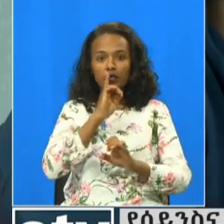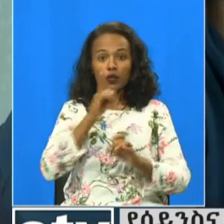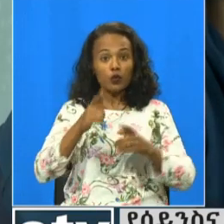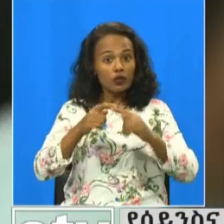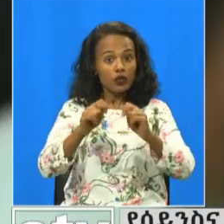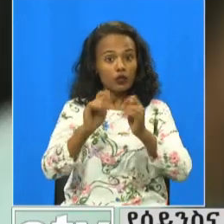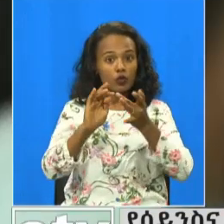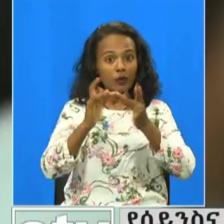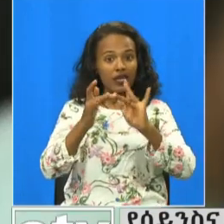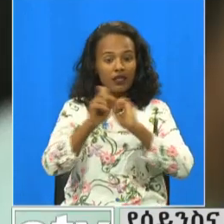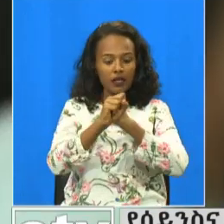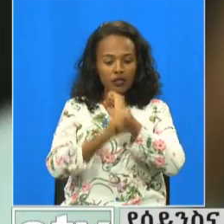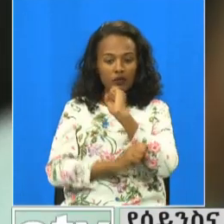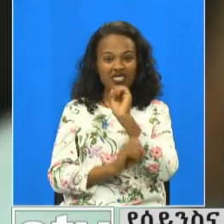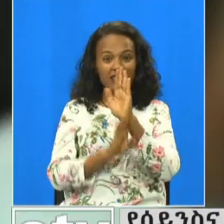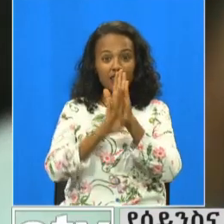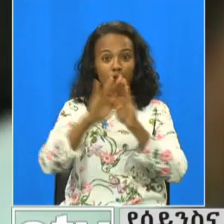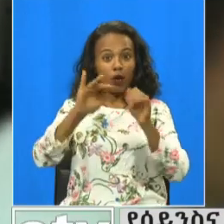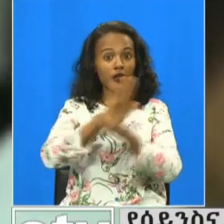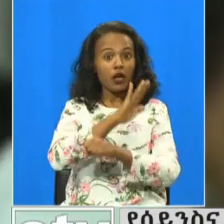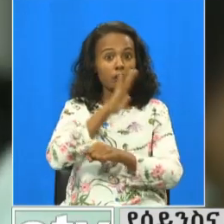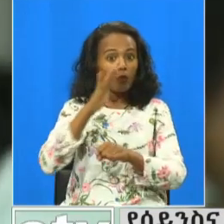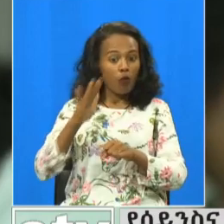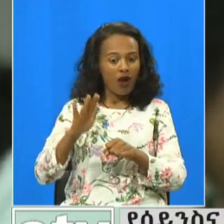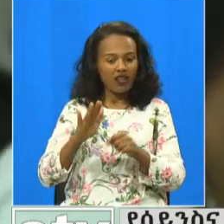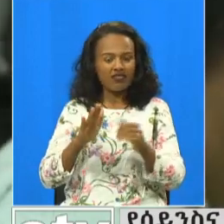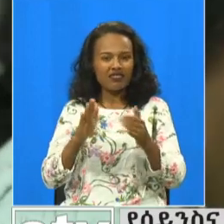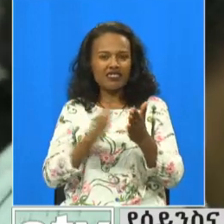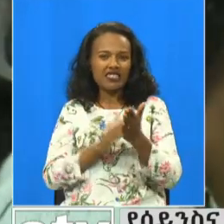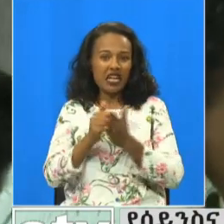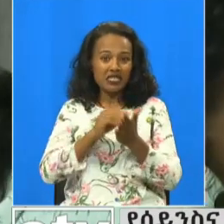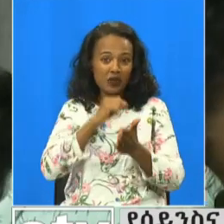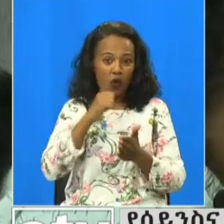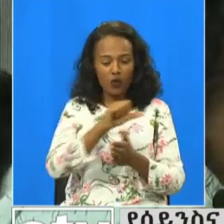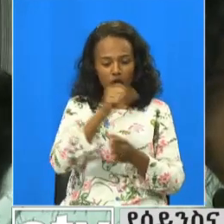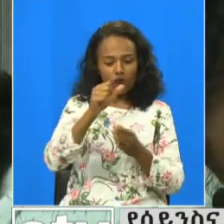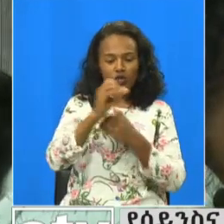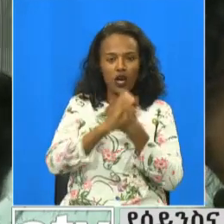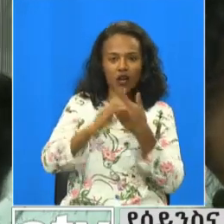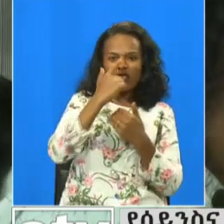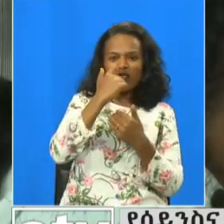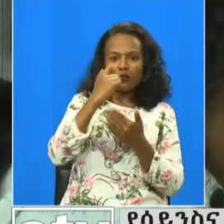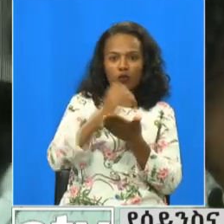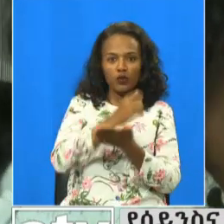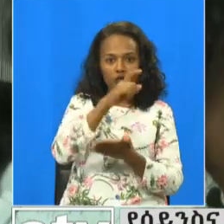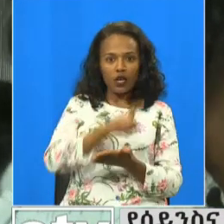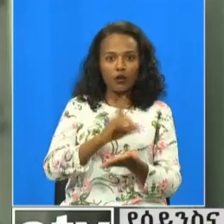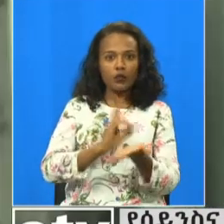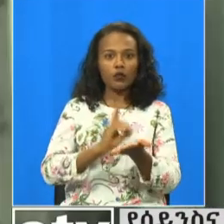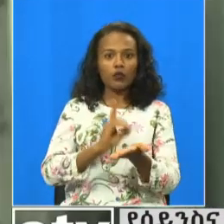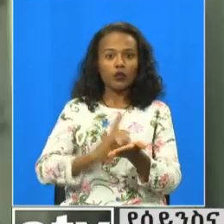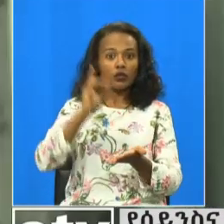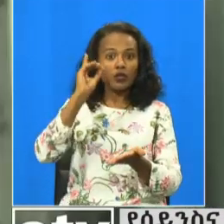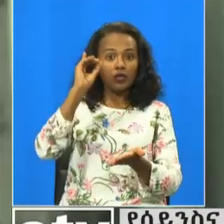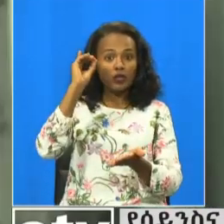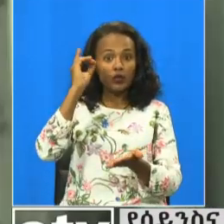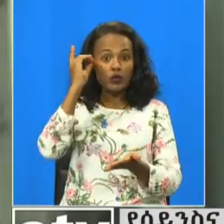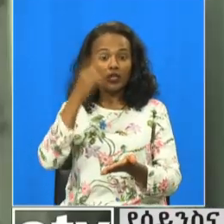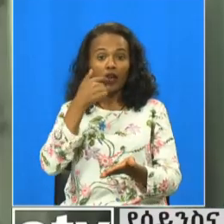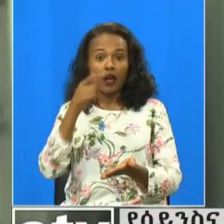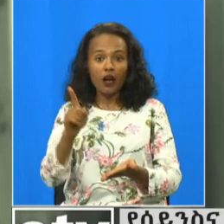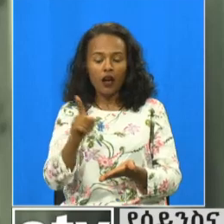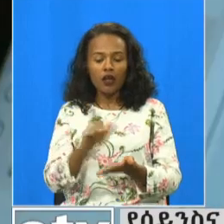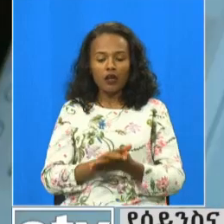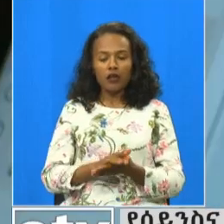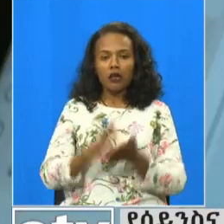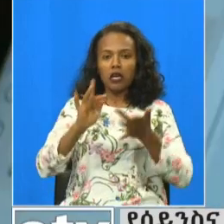ጥረቱ በኢንተርኔት መሰረተ ልማት አለመሟላት እንዳይደናቀፍ ከሌሎች ሀገራት ልምድ መወሰድ እንዳለበትም ዶክተር ሎል ያነሳል ዳታ ፓኬጅውን ለኢንተርኔት